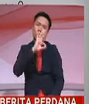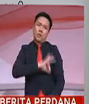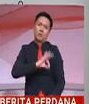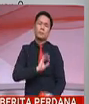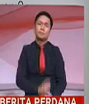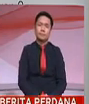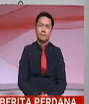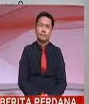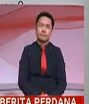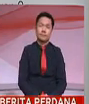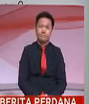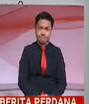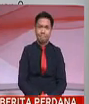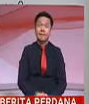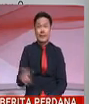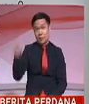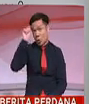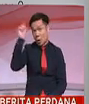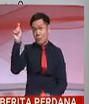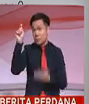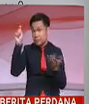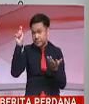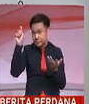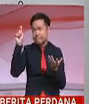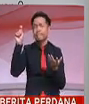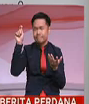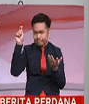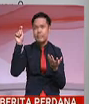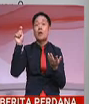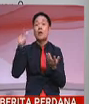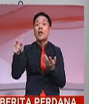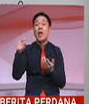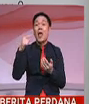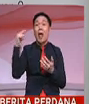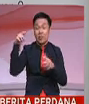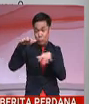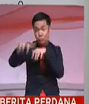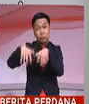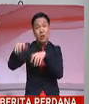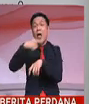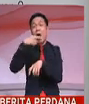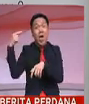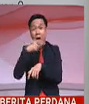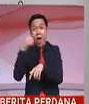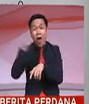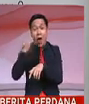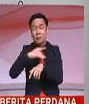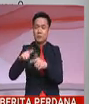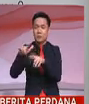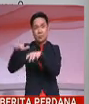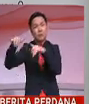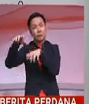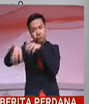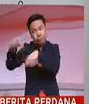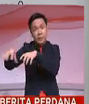Yang pertama yang kami lakukan di Terengganu, kita sulamkan penanam cili dengan penanaman melon manis Terengganu yang